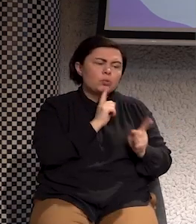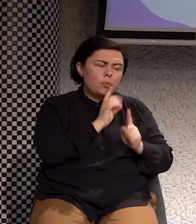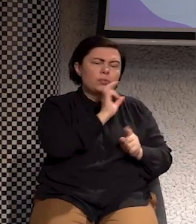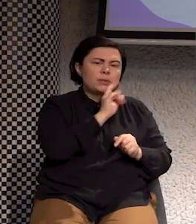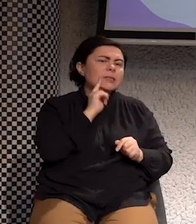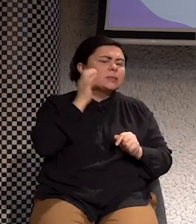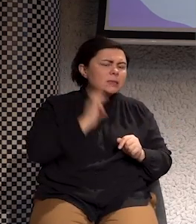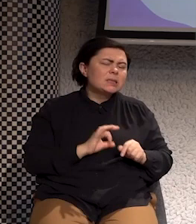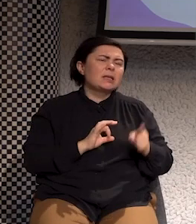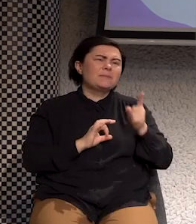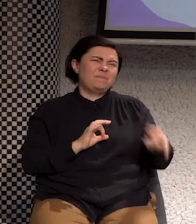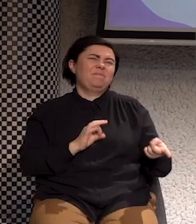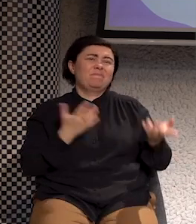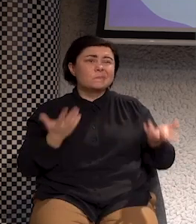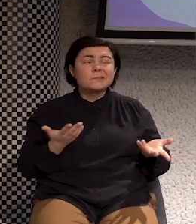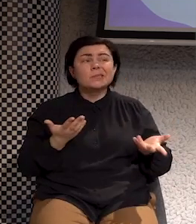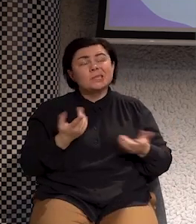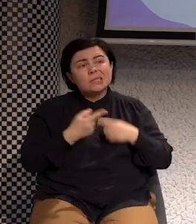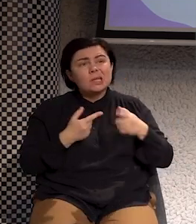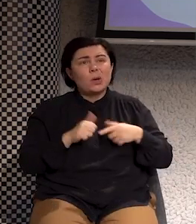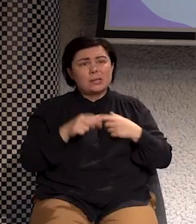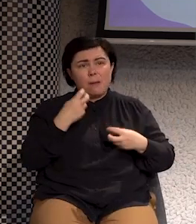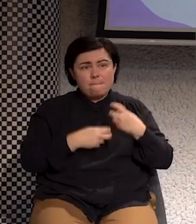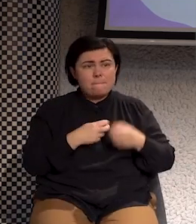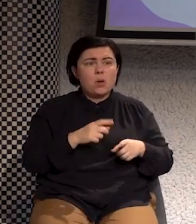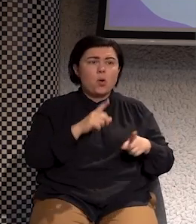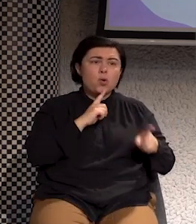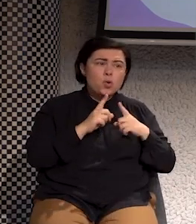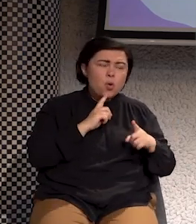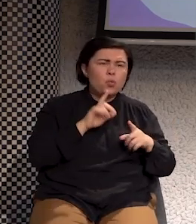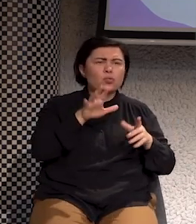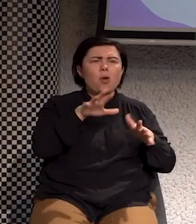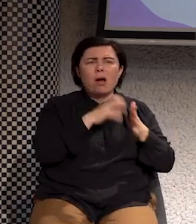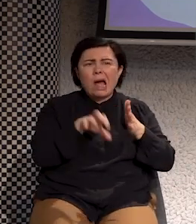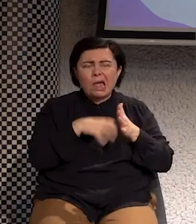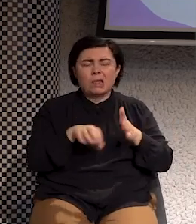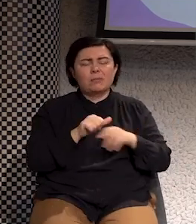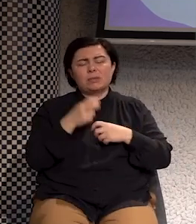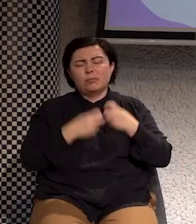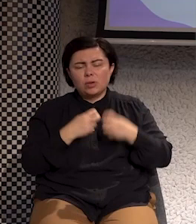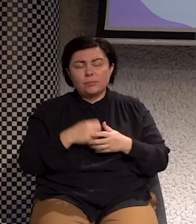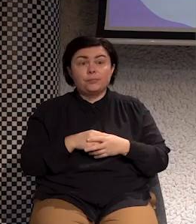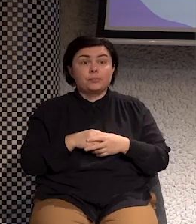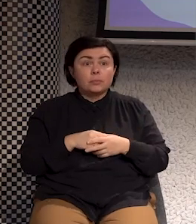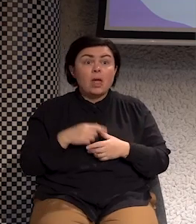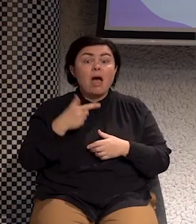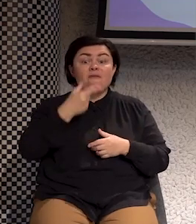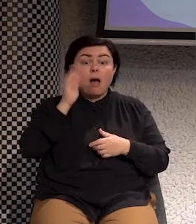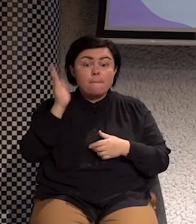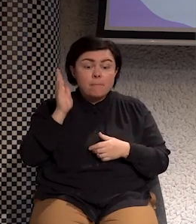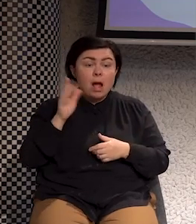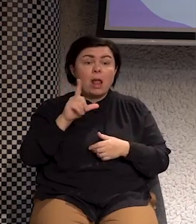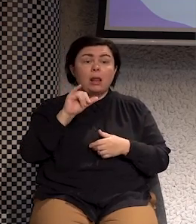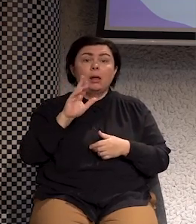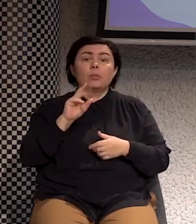swoimi synami, bo oni sprawiają problemy, rozmawiają, jest z nim kłopot. I dosłownie dwa dni później na